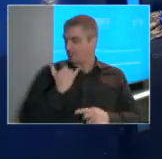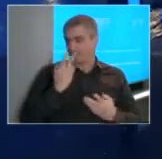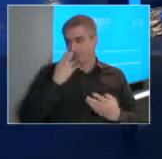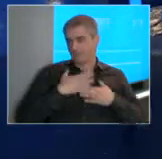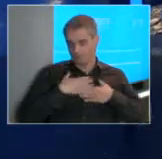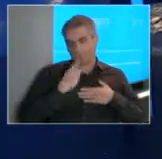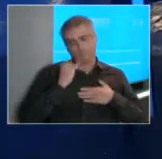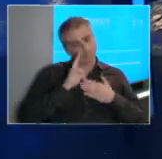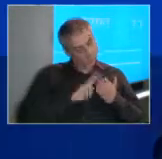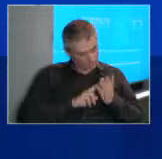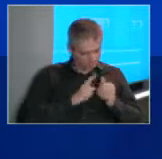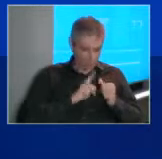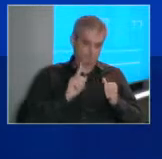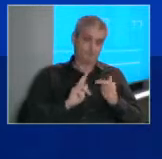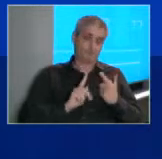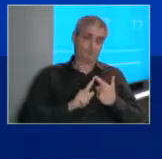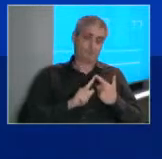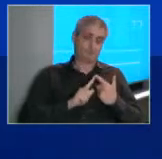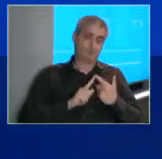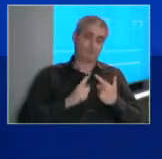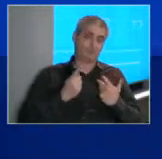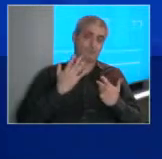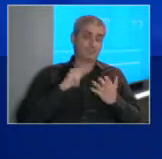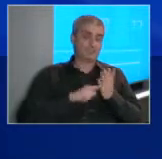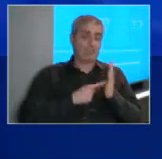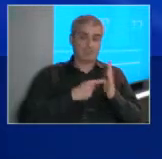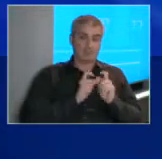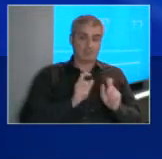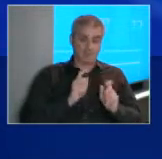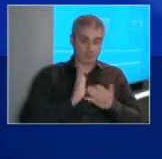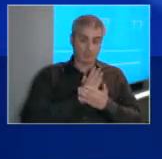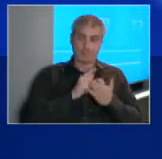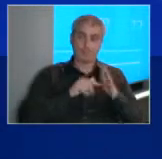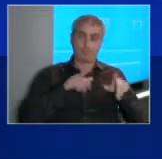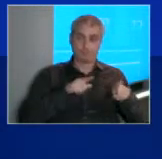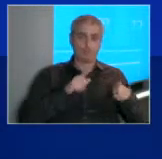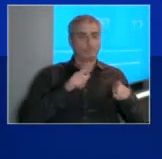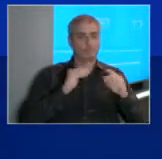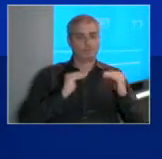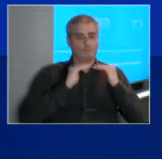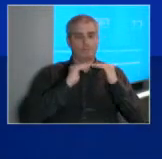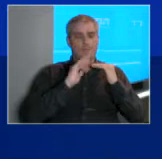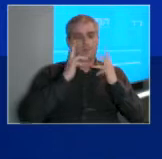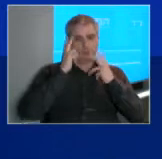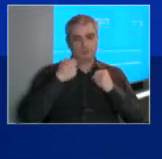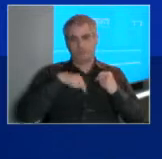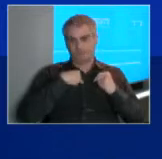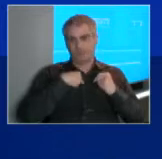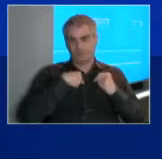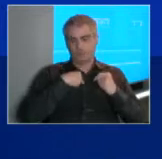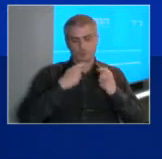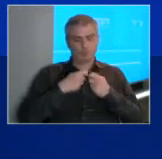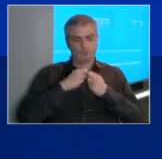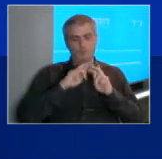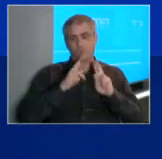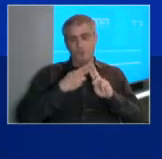מבחינת. זה גם נכון. ונקודה שנייה, יעד גירעון אמנם נקבע על ידי הממשלה, אבל הוא בהתאם למה שמצפים איתנו